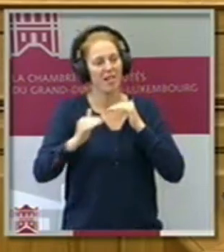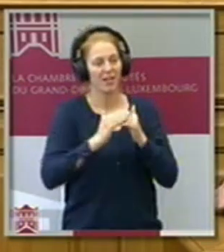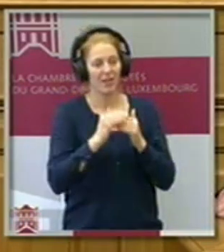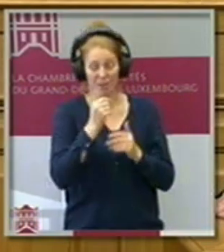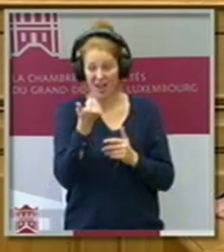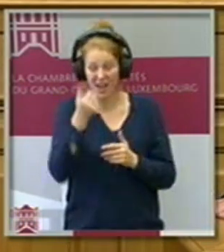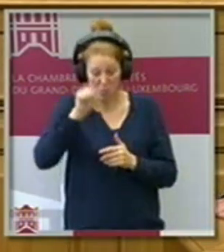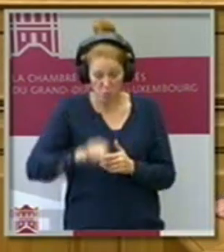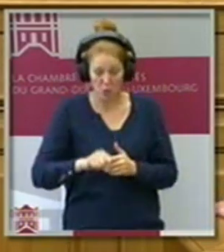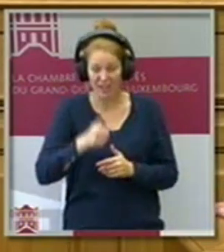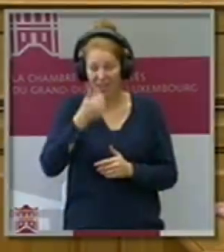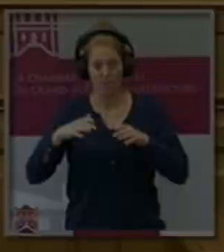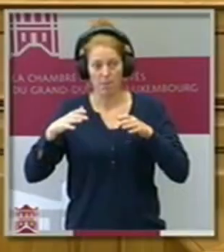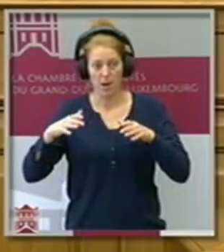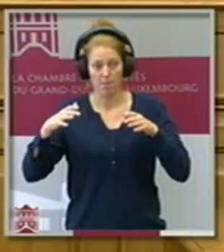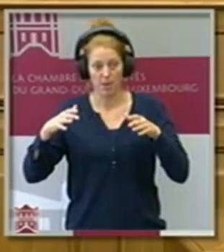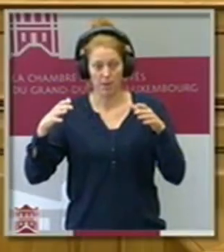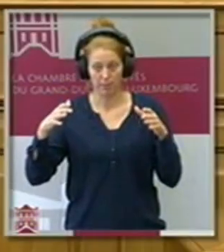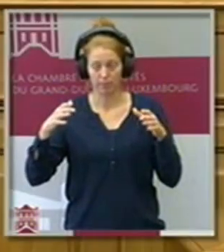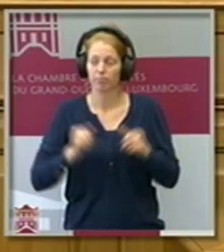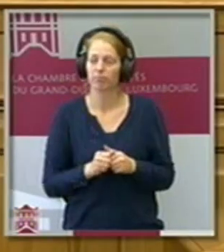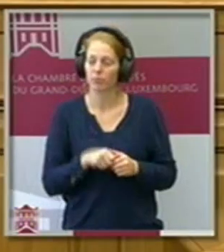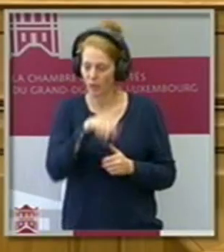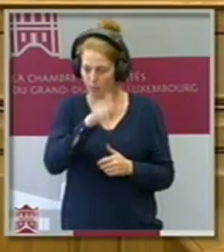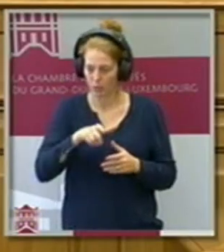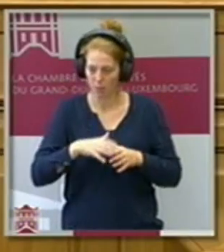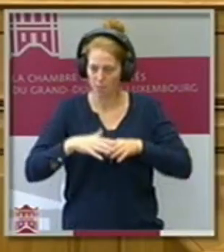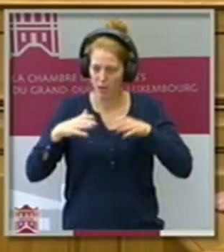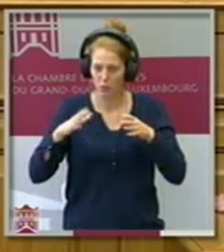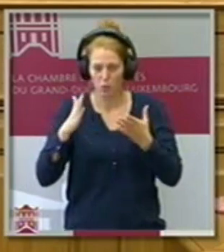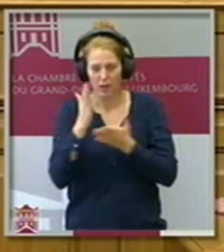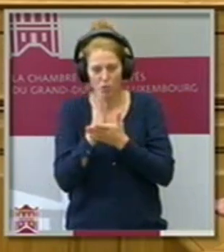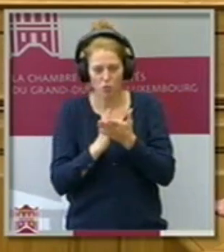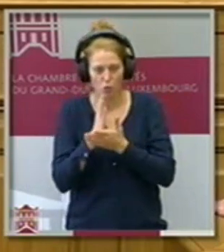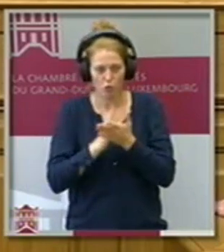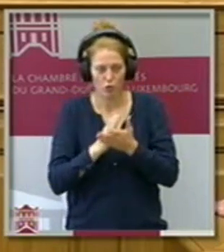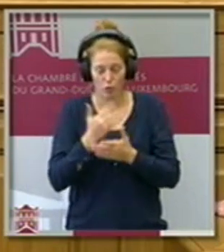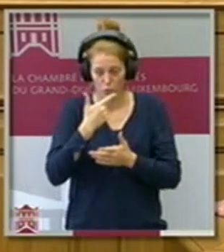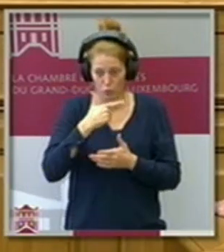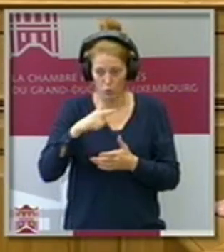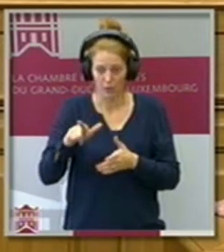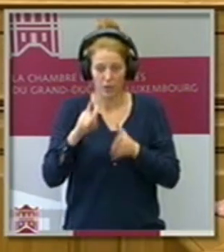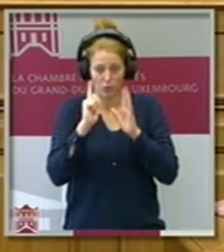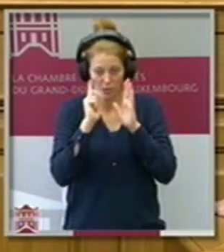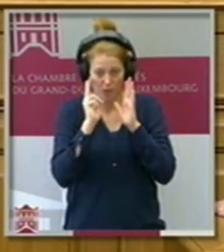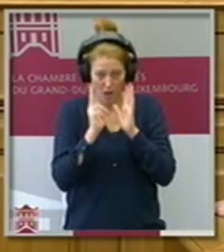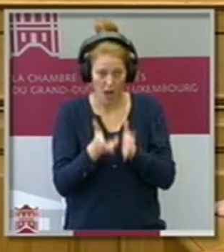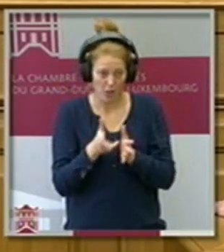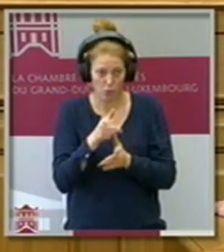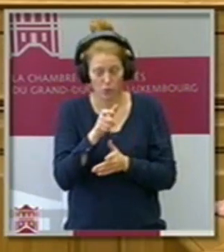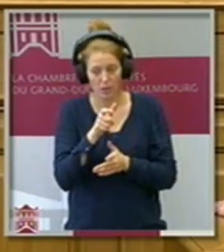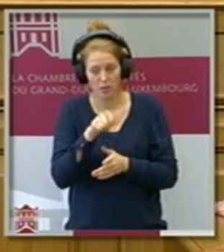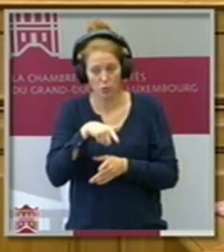100 Leute müssen auswandern. Die Bevölkerung wiest am Jahr an der Moyenne 12.812